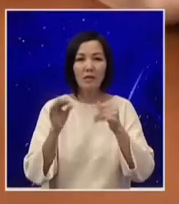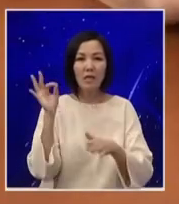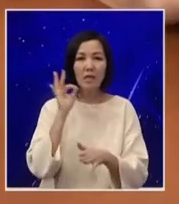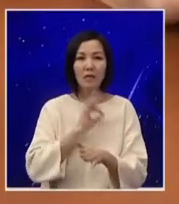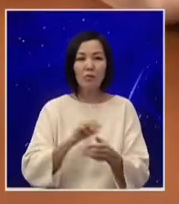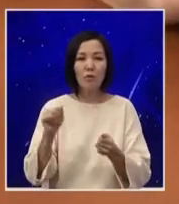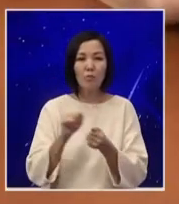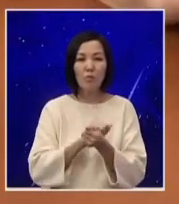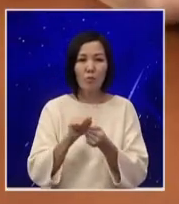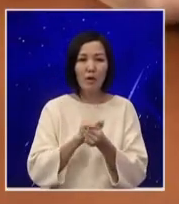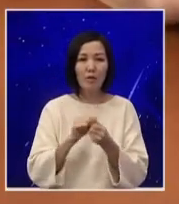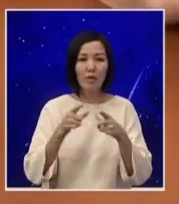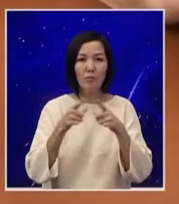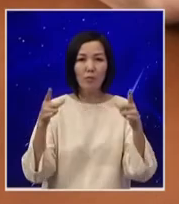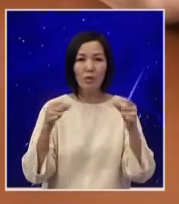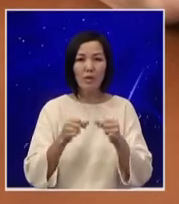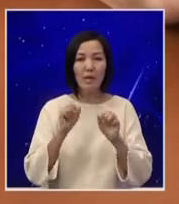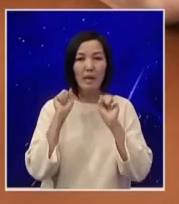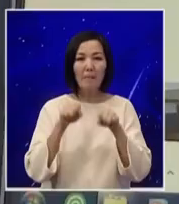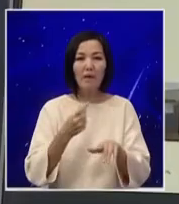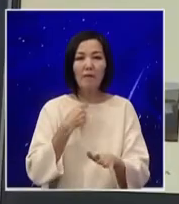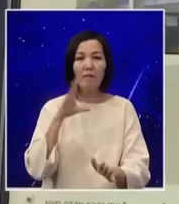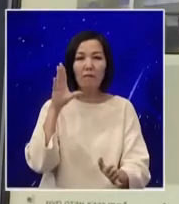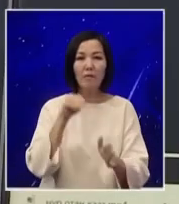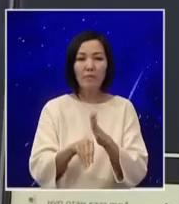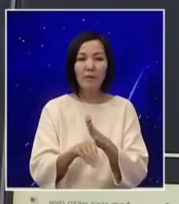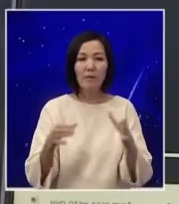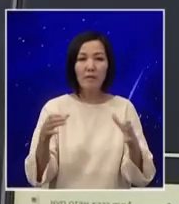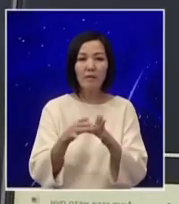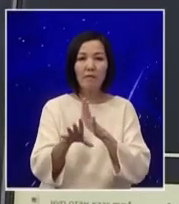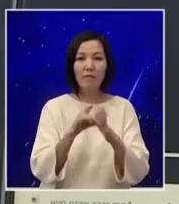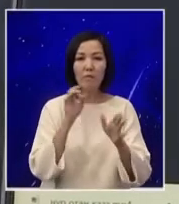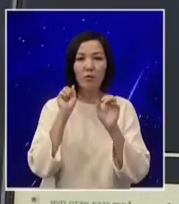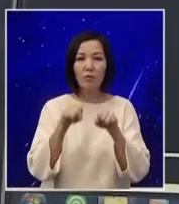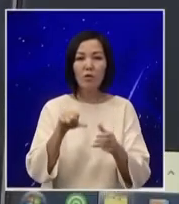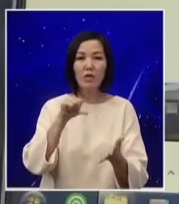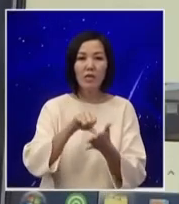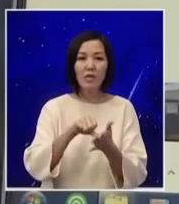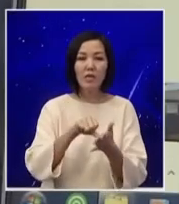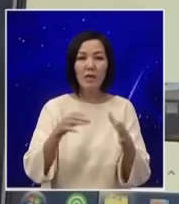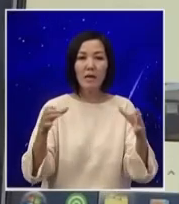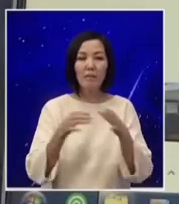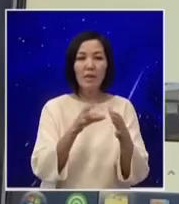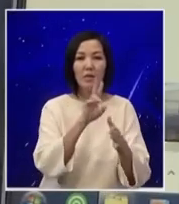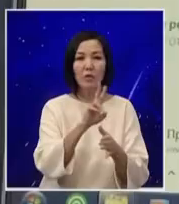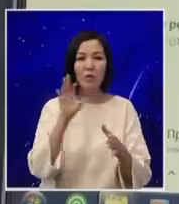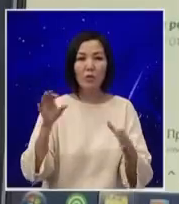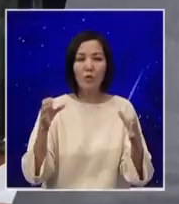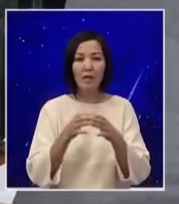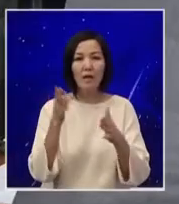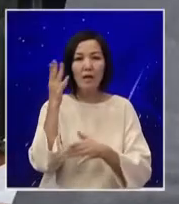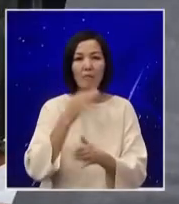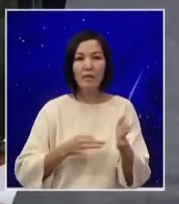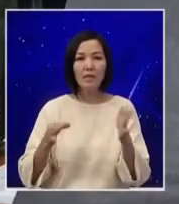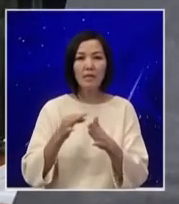использованием бумажных пили теней право голоса она внутри партии на выборах имеют только члены партии нур отан алматинской